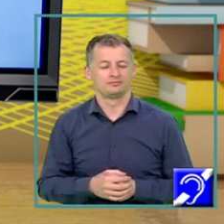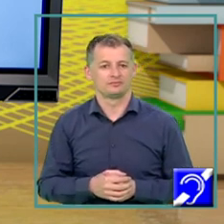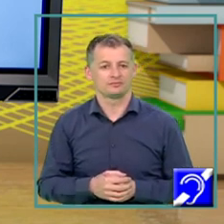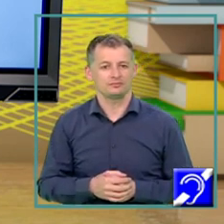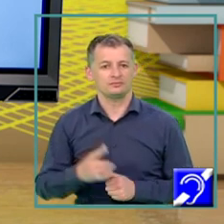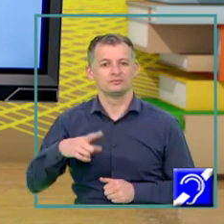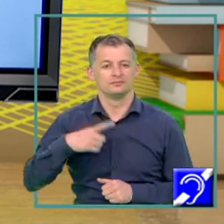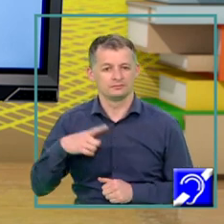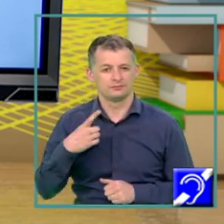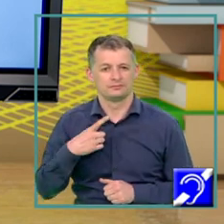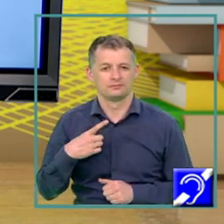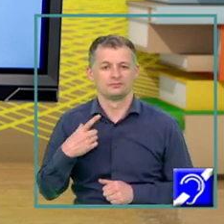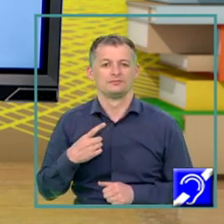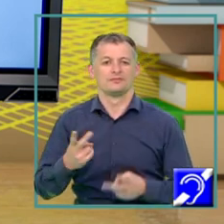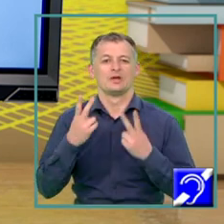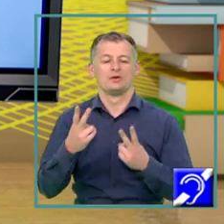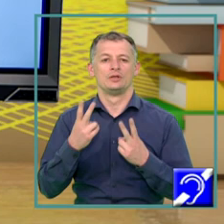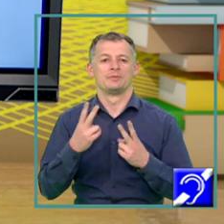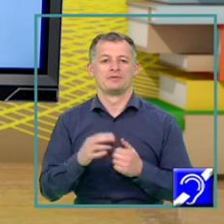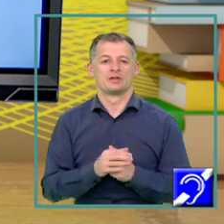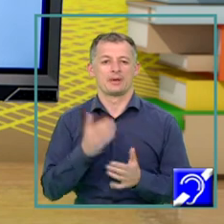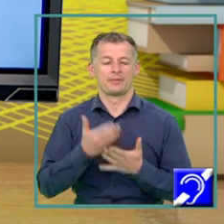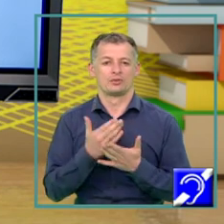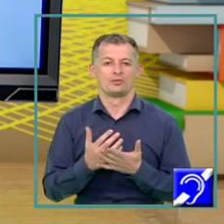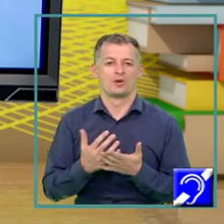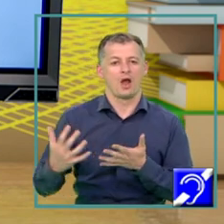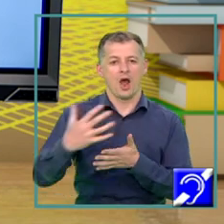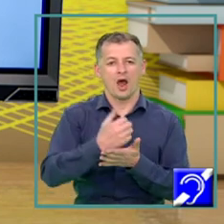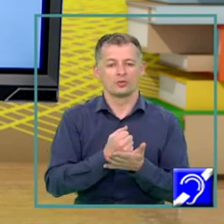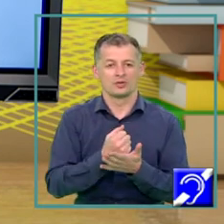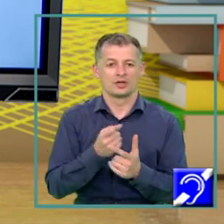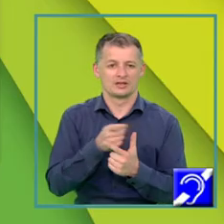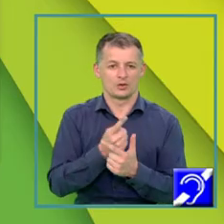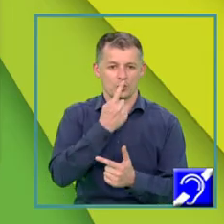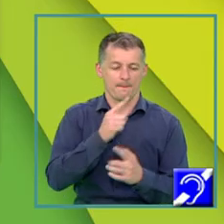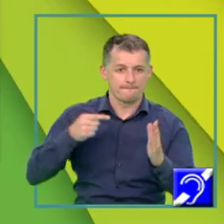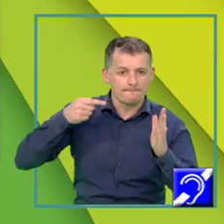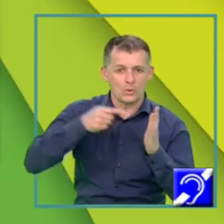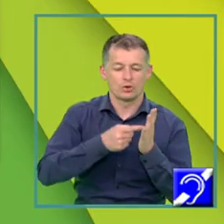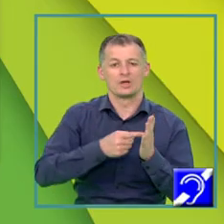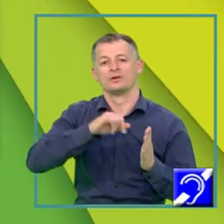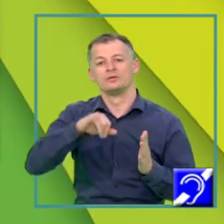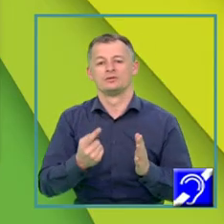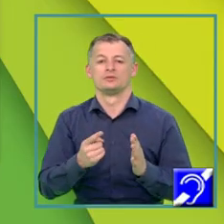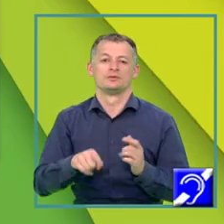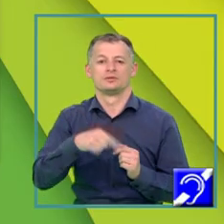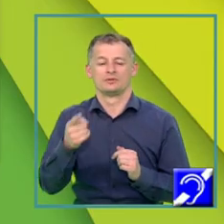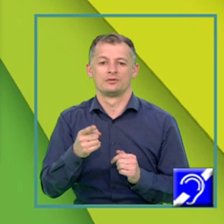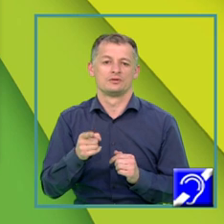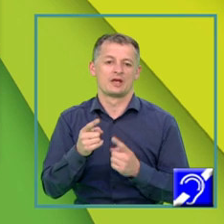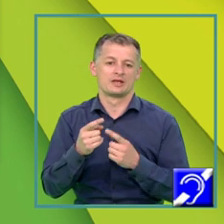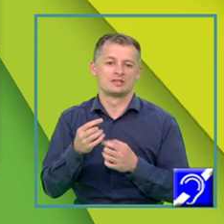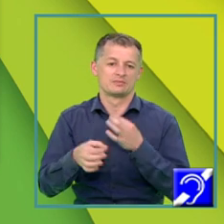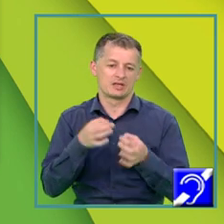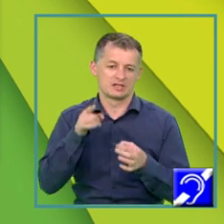o semnificație pentru adunarea dintre un pointer și o expresie de tip int pointer